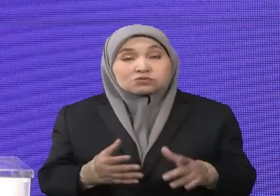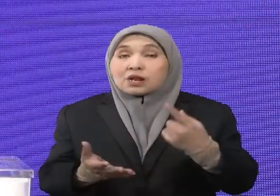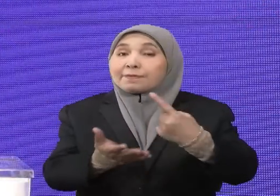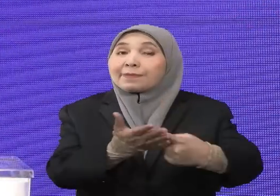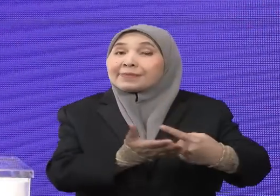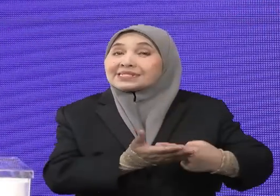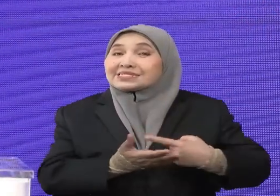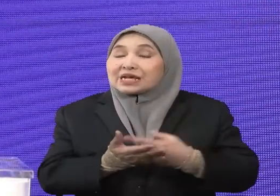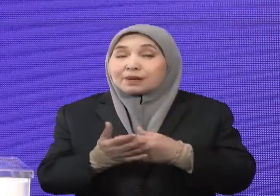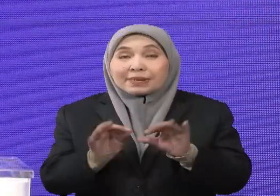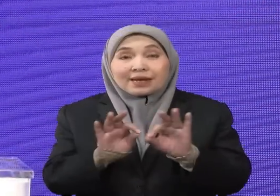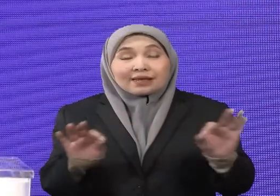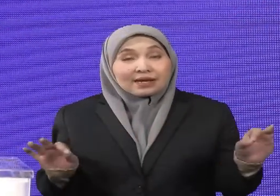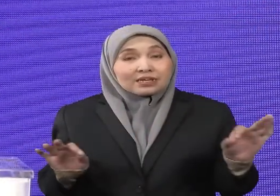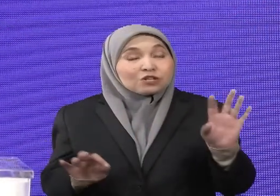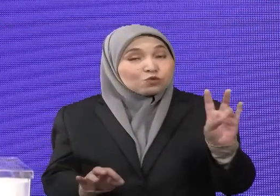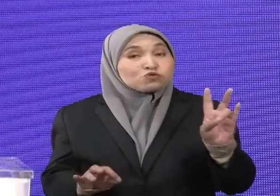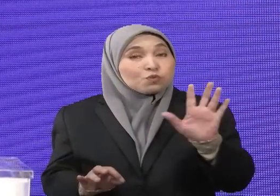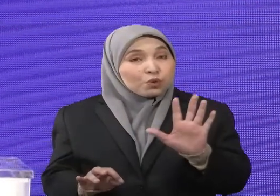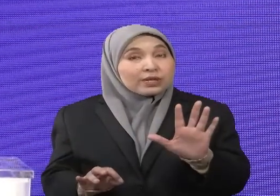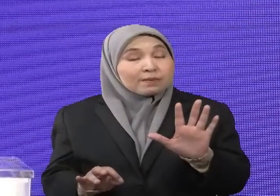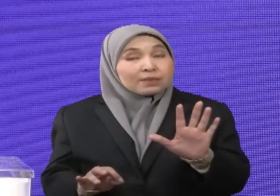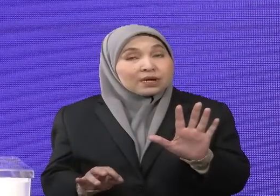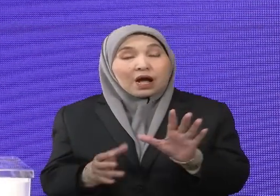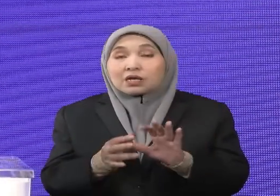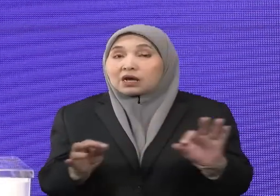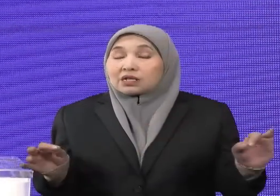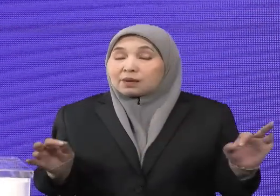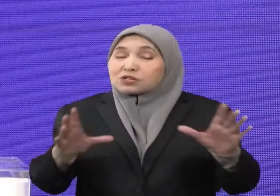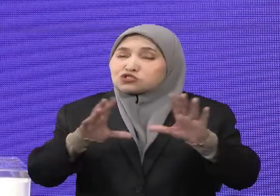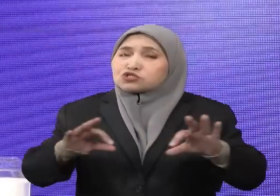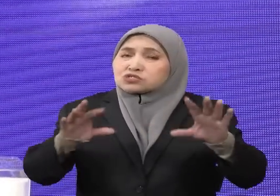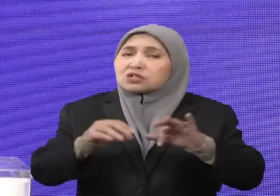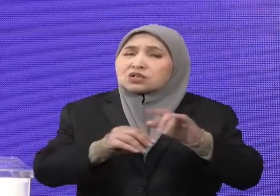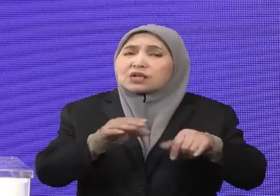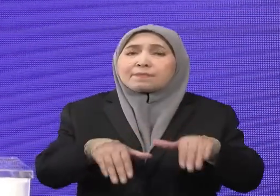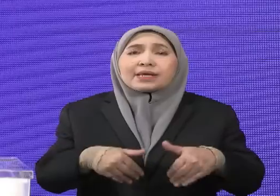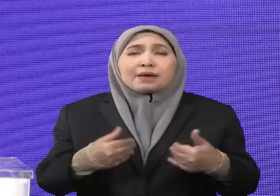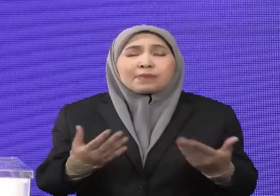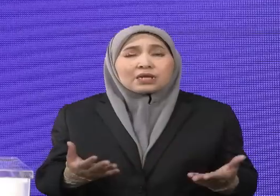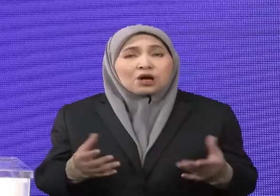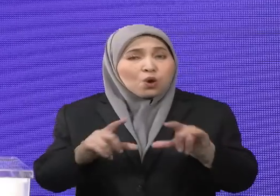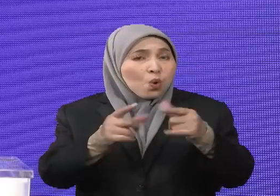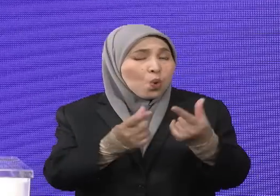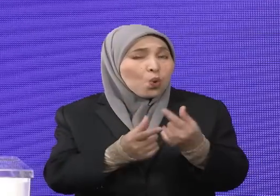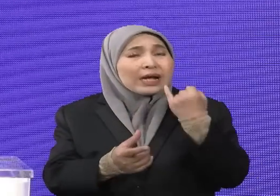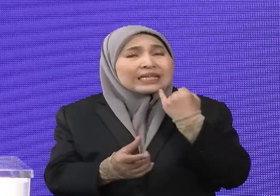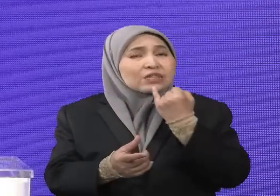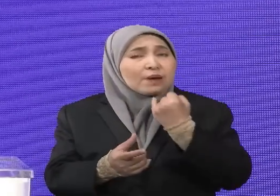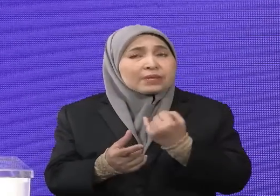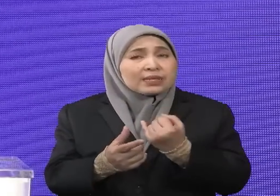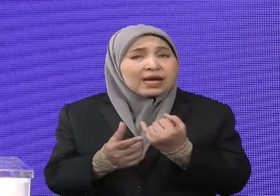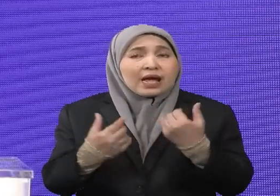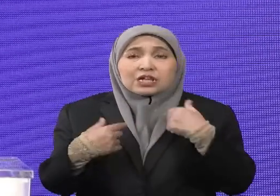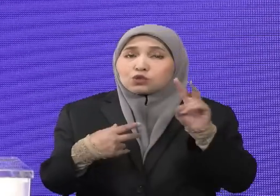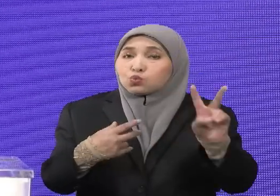ya pada ayat yang ke-75 ayat yang menceritakan tentang bagaimana golongan Yahudi ini terbagi kepada dua